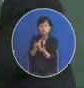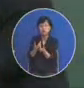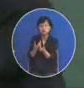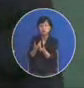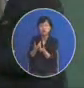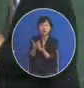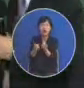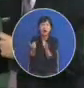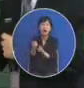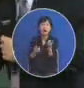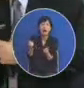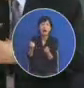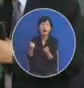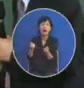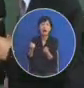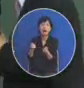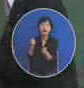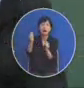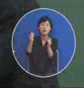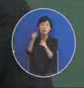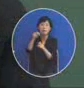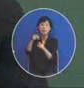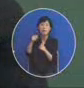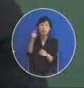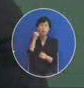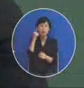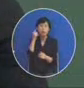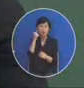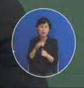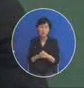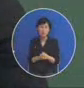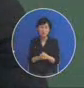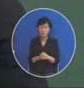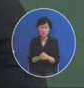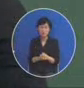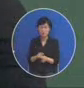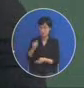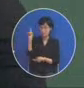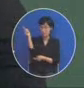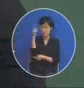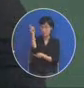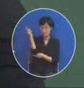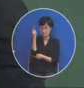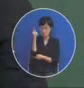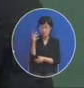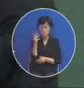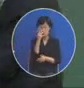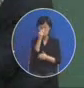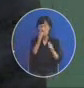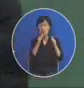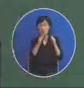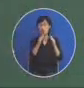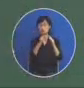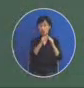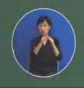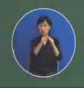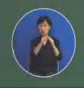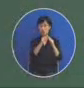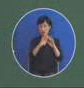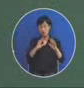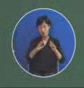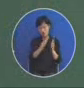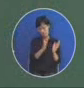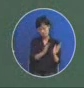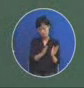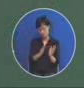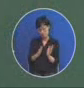they're building their temple or their churches? 지금 다윗이 한 이 성전 운동은 이거 하고 난 뒤에 굉장한 응답 받았잖아요. 그 뒤에 사람들이 무너진